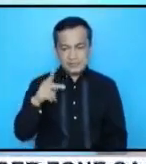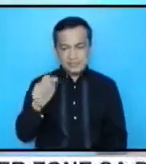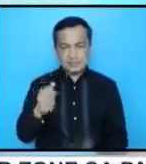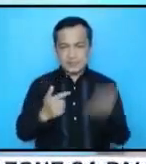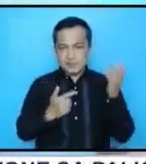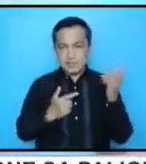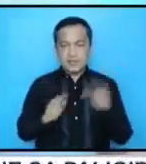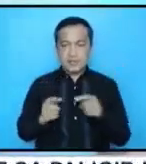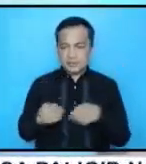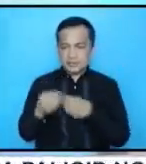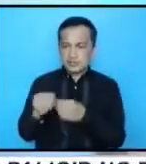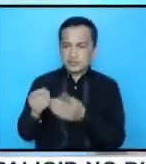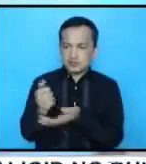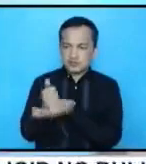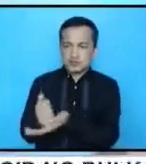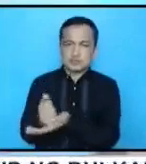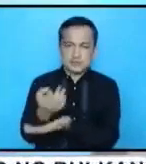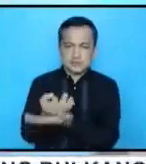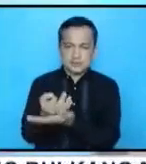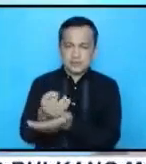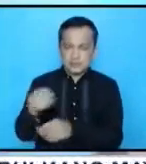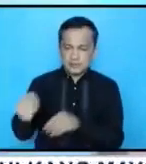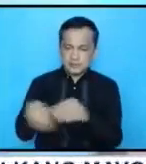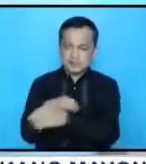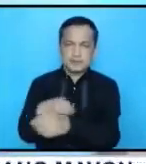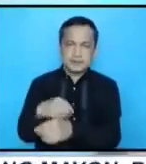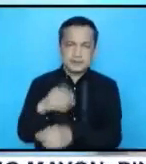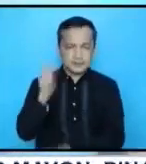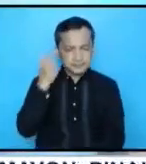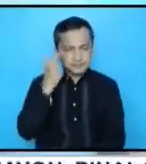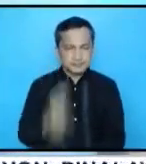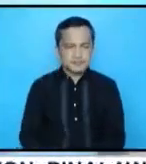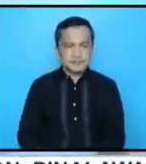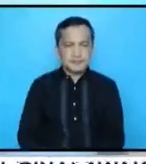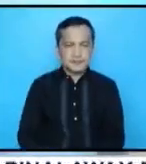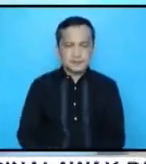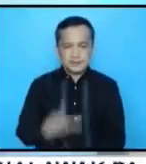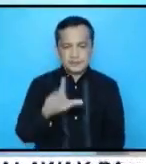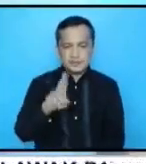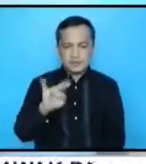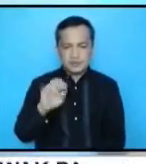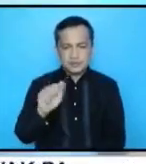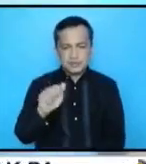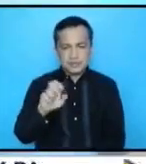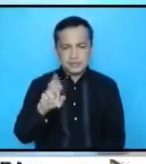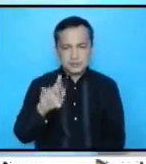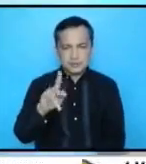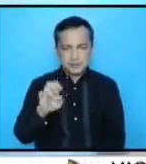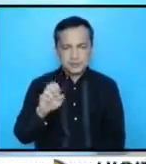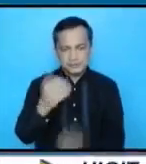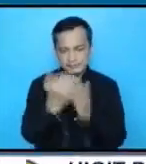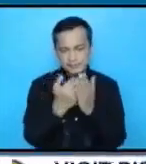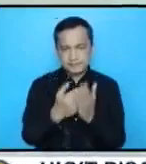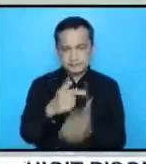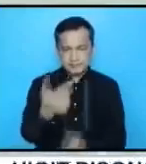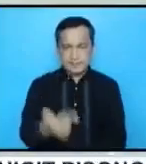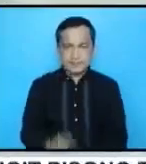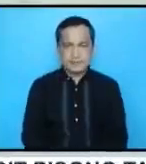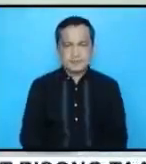insentibo sa pagbabalik loob sa pamahalaan. Si Luisa Erispe sa detalye. Rise and shine, Luisa.